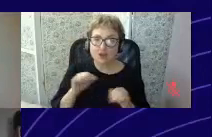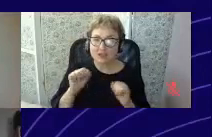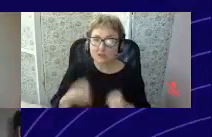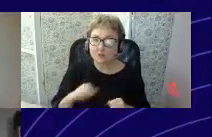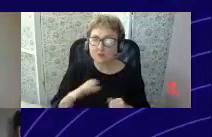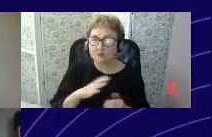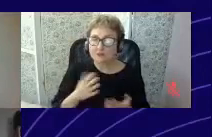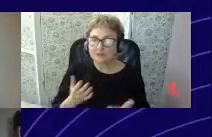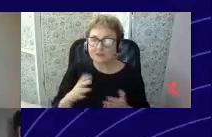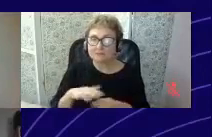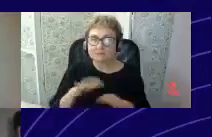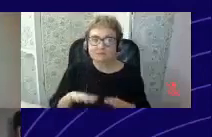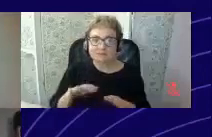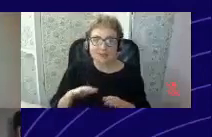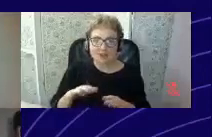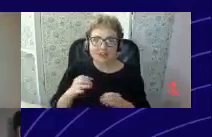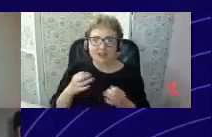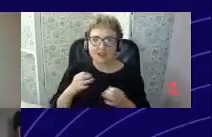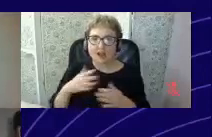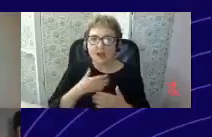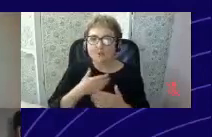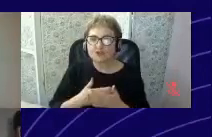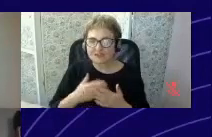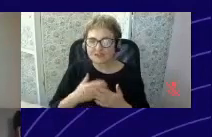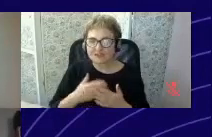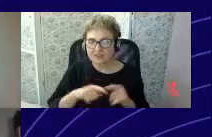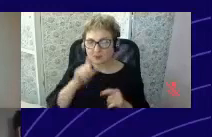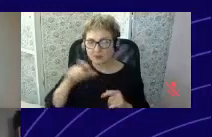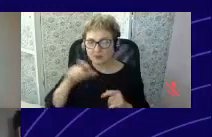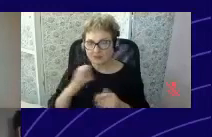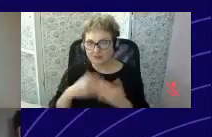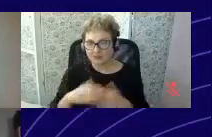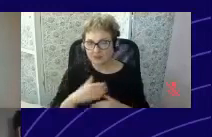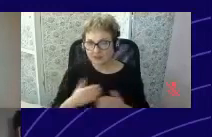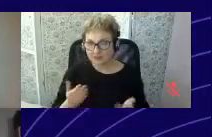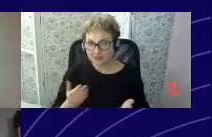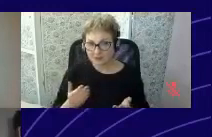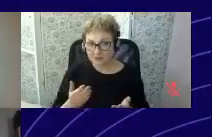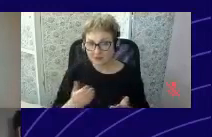площадками могут выступать площадки общественных организаций людей с инвалидностью.